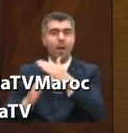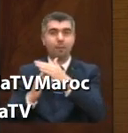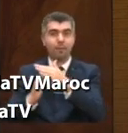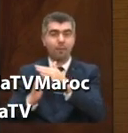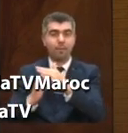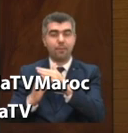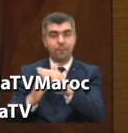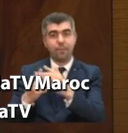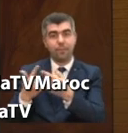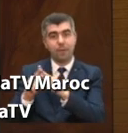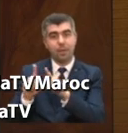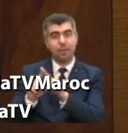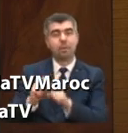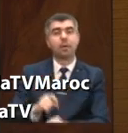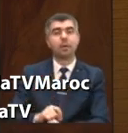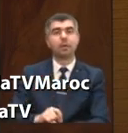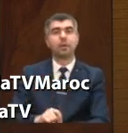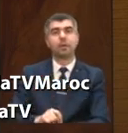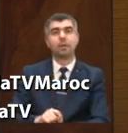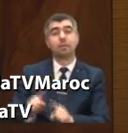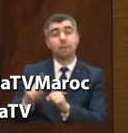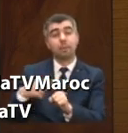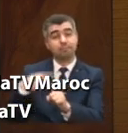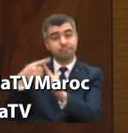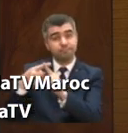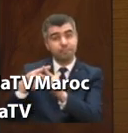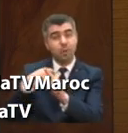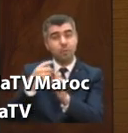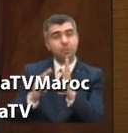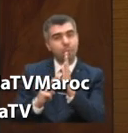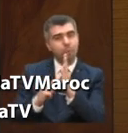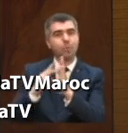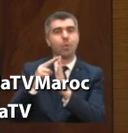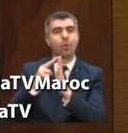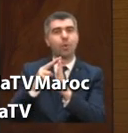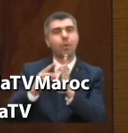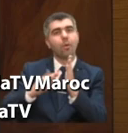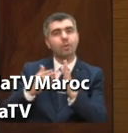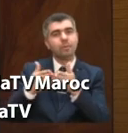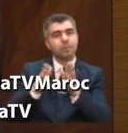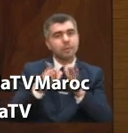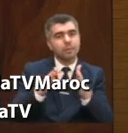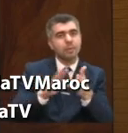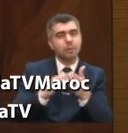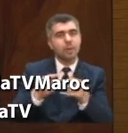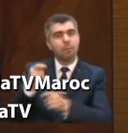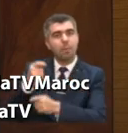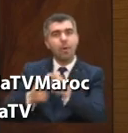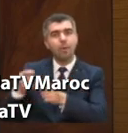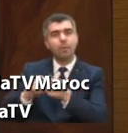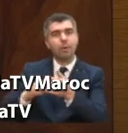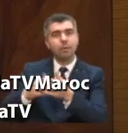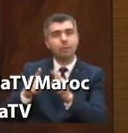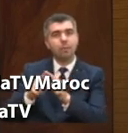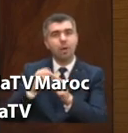التحكم في الوضع الصحي، ولكن أيضا بشكل متدرج اللي غيوصلنا إلى أننا نطلقوا الاقتصاد الوطني ككل عند